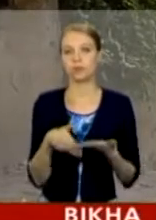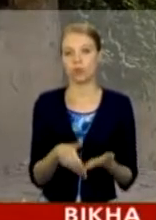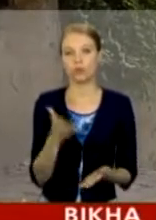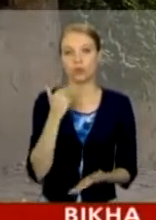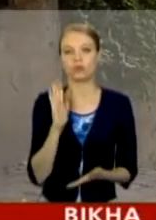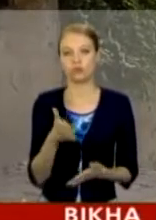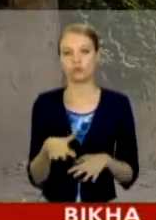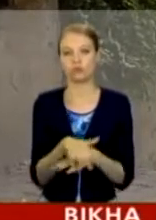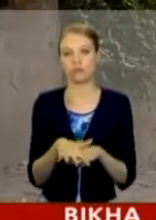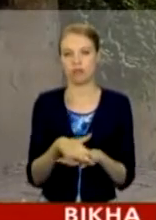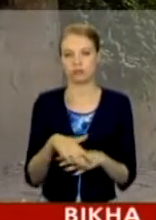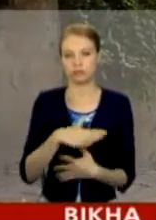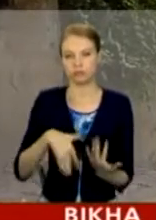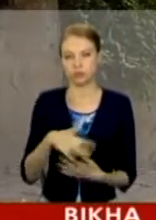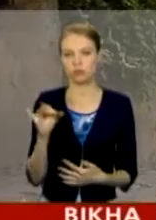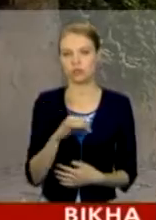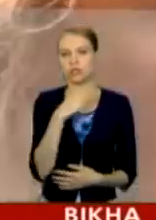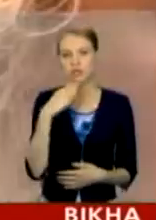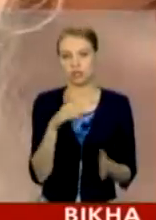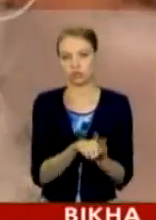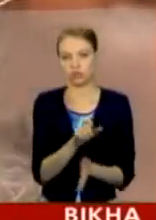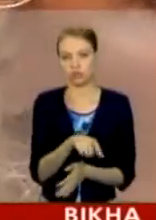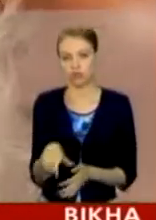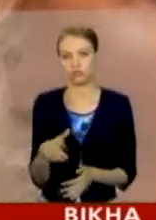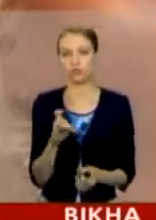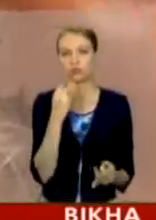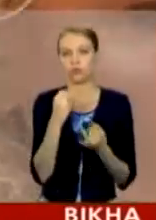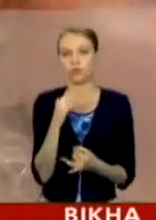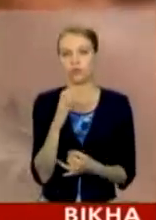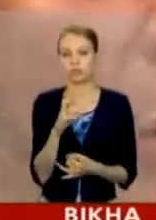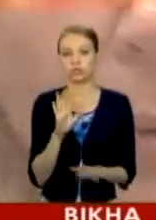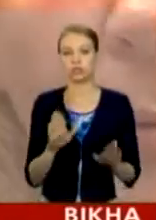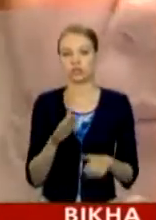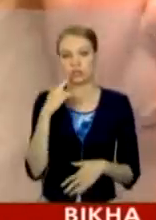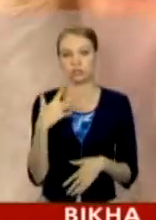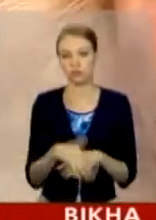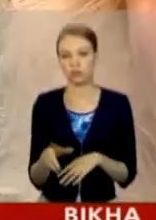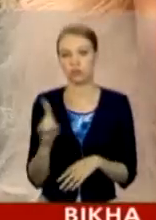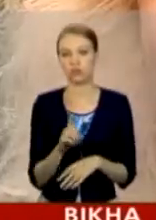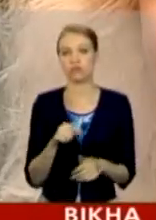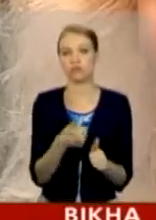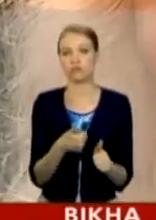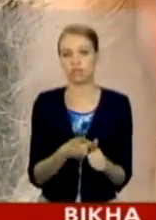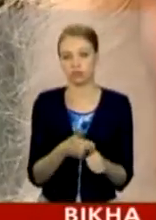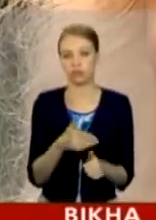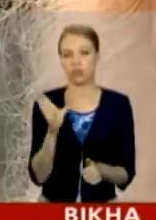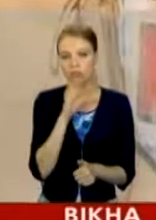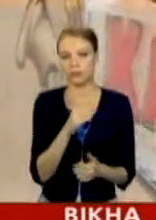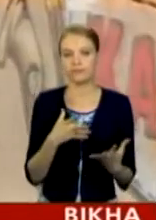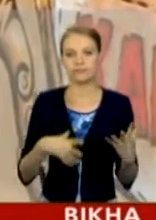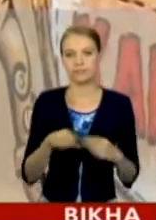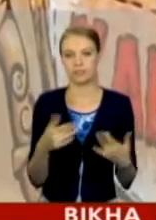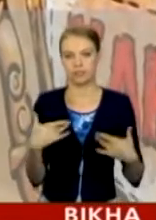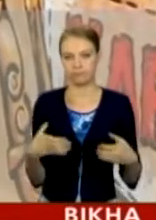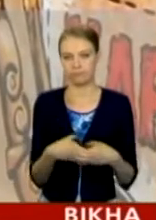будуть масові безпорядки і масові жертви. З розмови з ФСБ-вцями режисерка зрозуміла, що переслідування загрожують усій